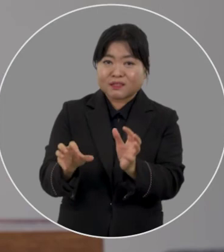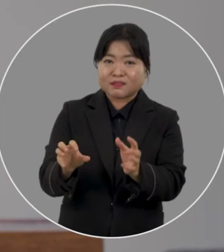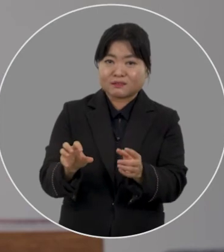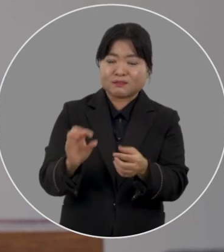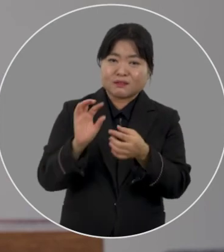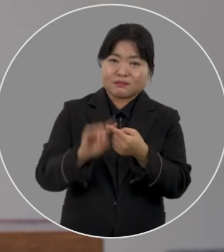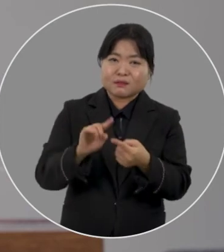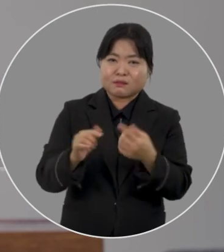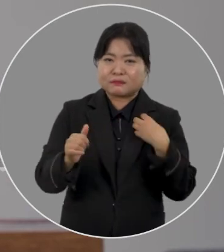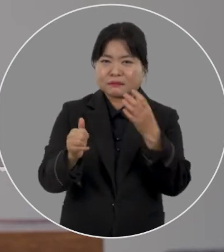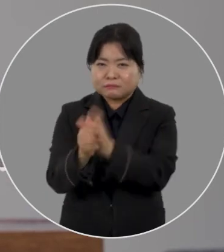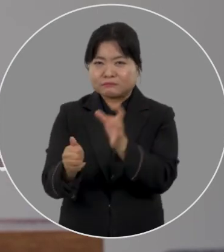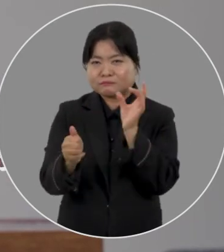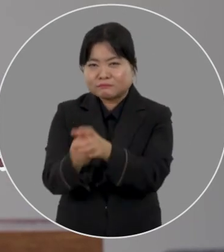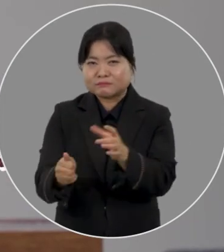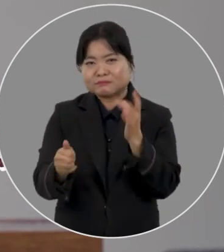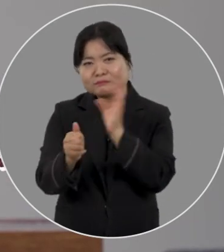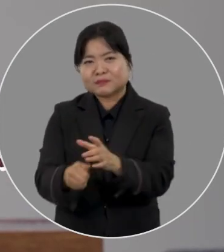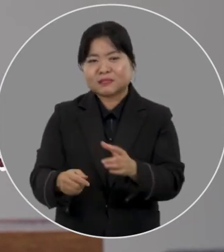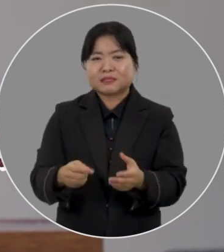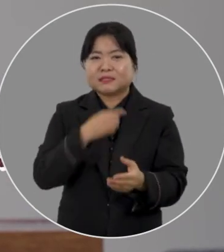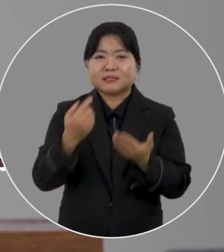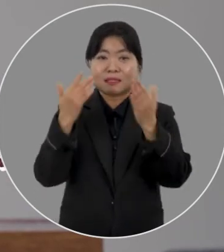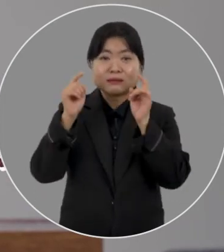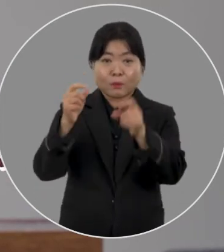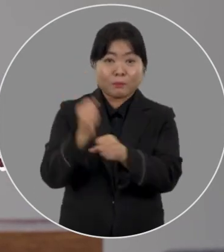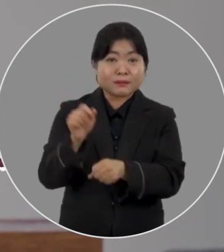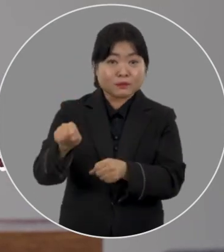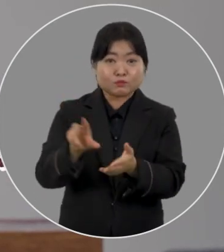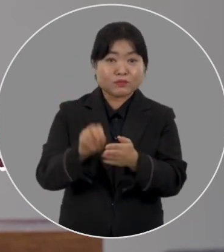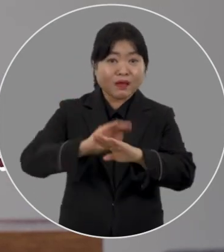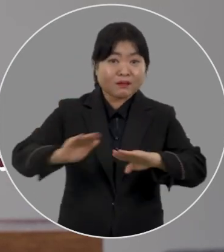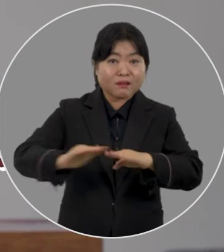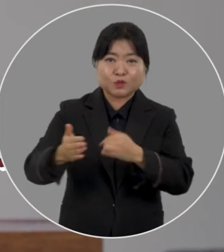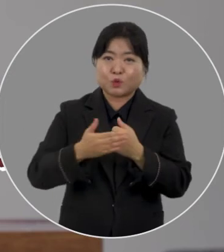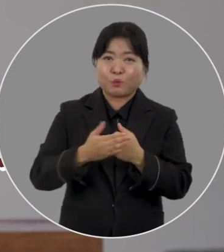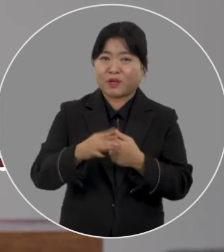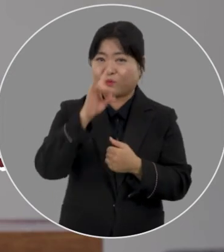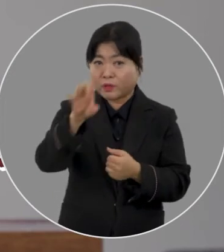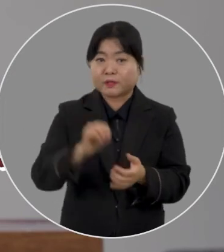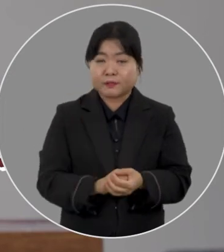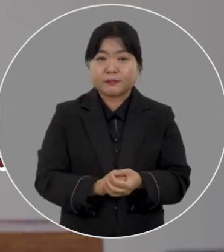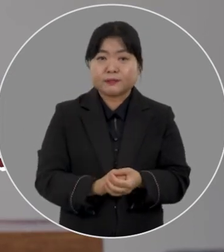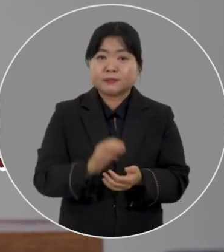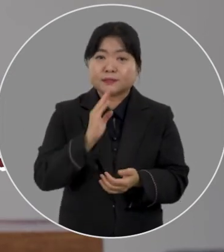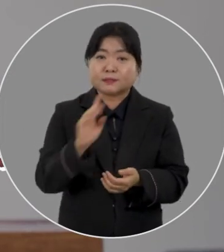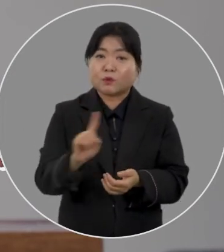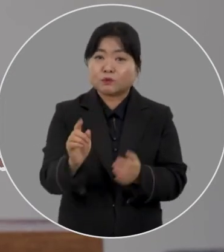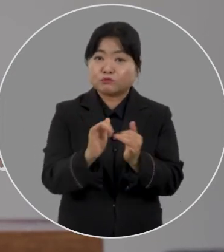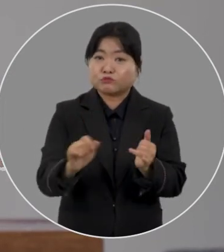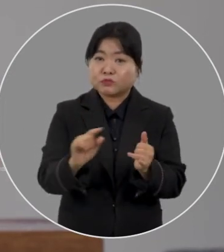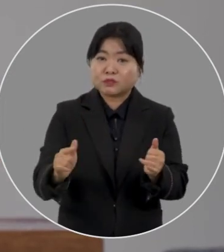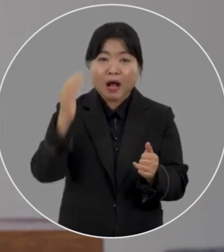자꾸 책임을 묻고 책임을 전가하고 희생양으로 만드는 것이 문제 해결에도 사실 전혀 도움이 되지 않거든요. 사실 어떤